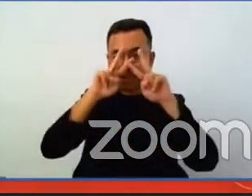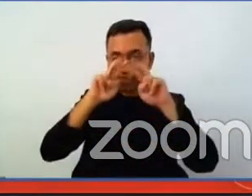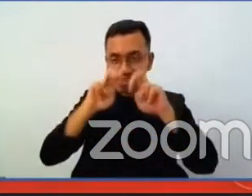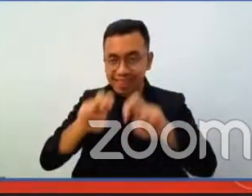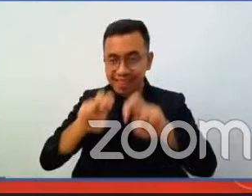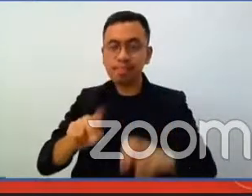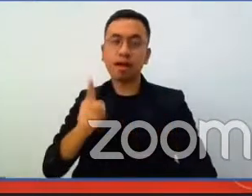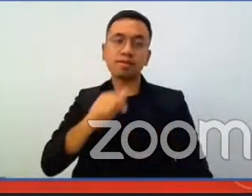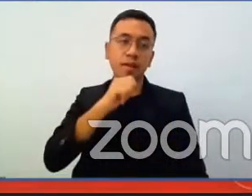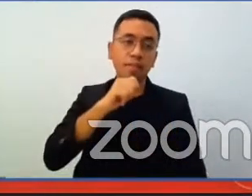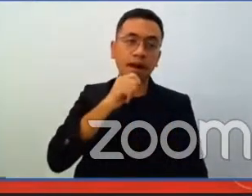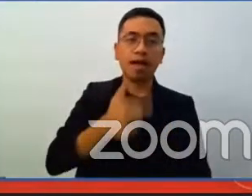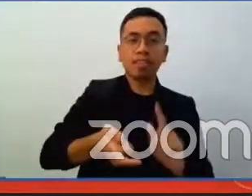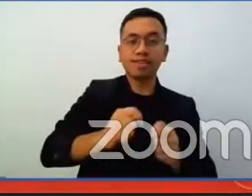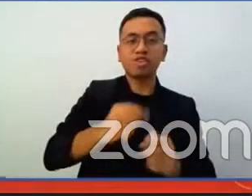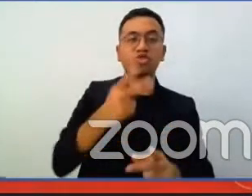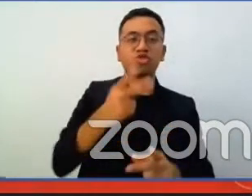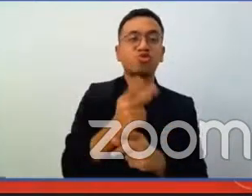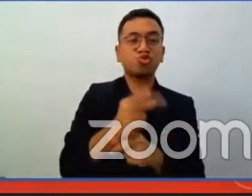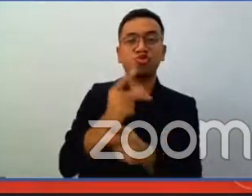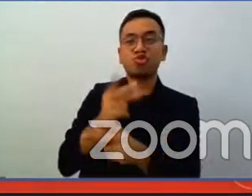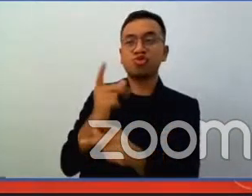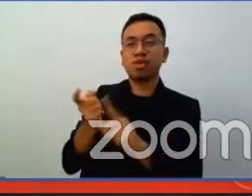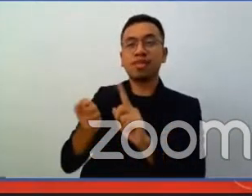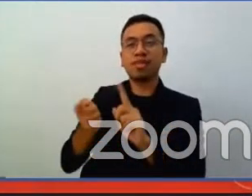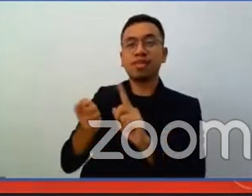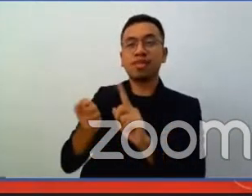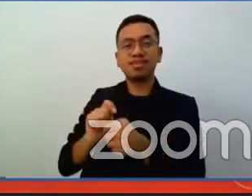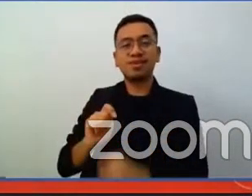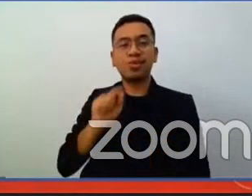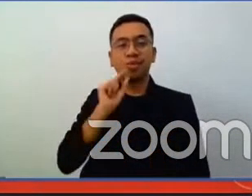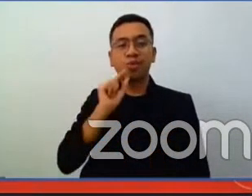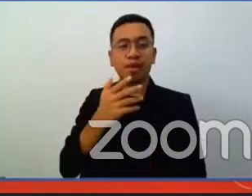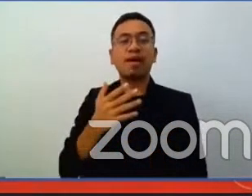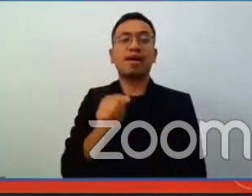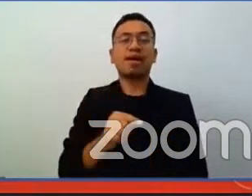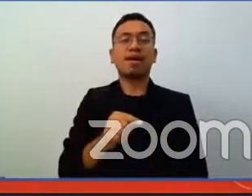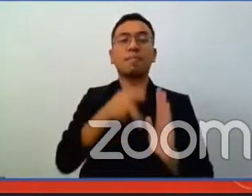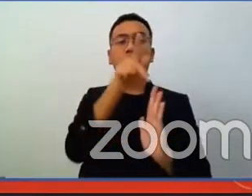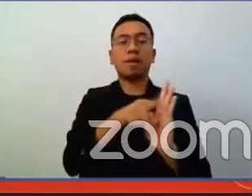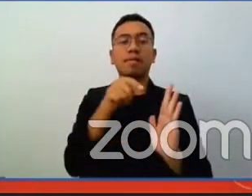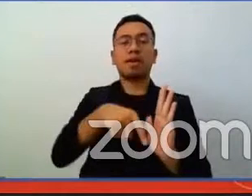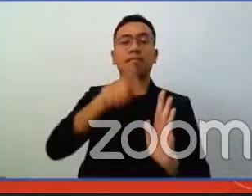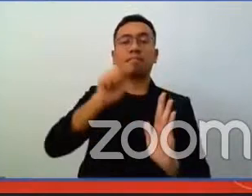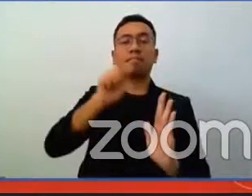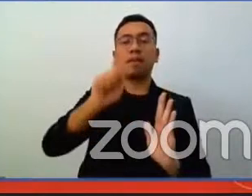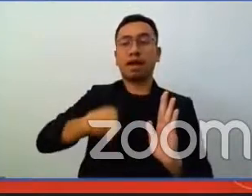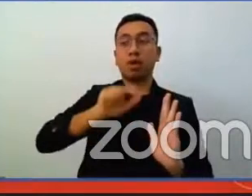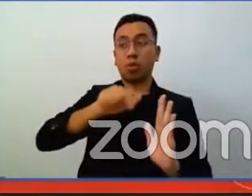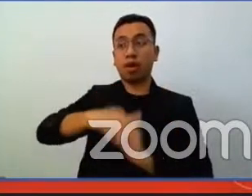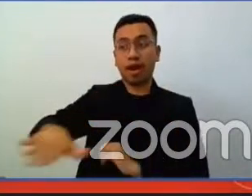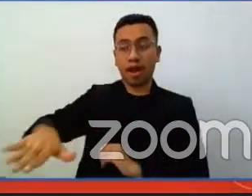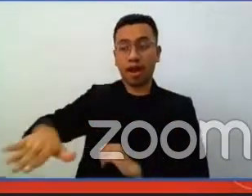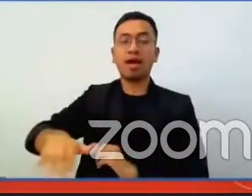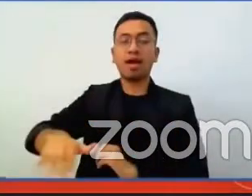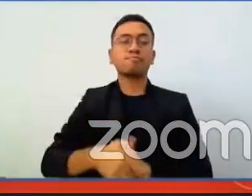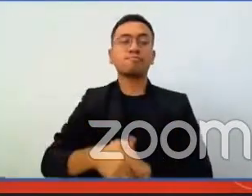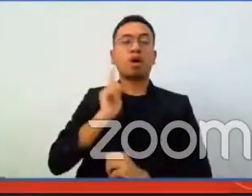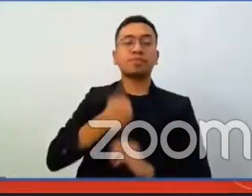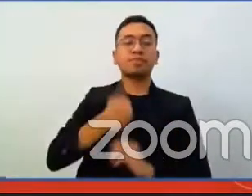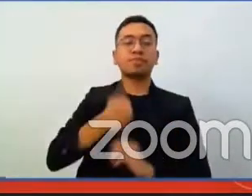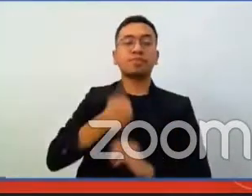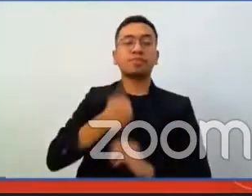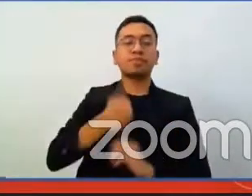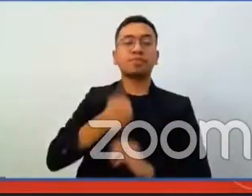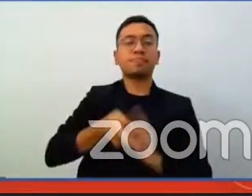guru sebelum kita menerapkan virtual tersebut terhadap siswa kita. Itu ya, itu buat perencanaannya.